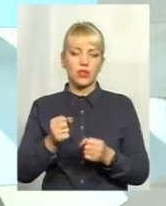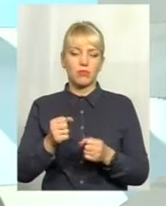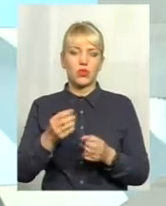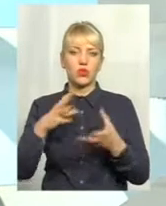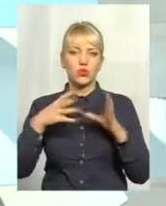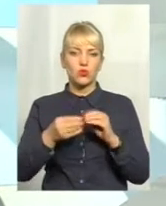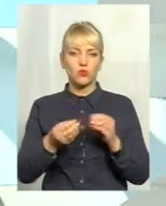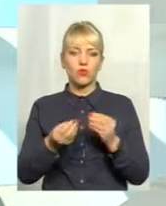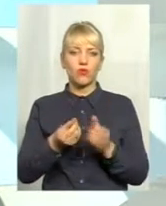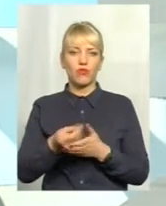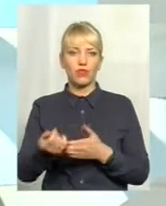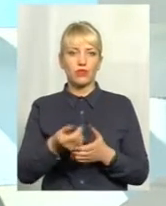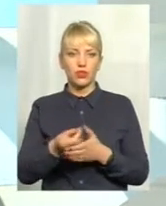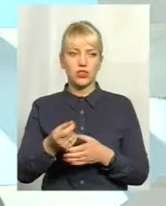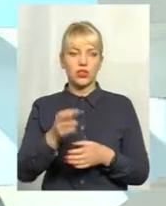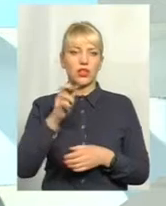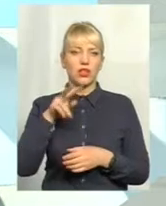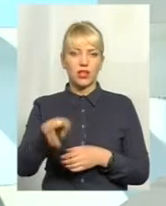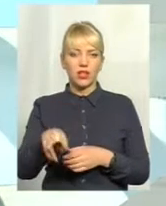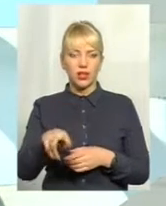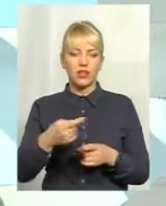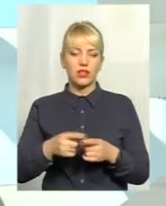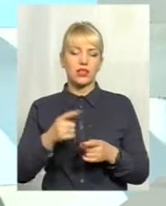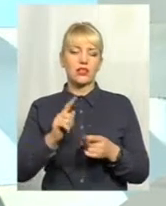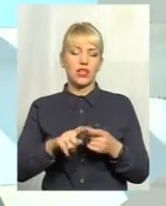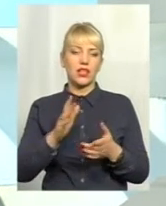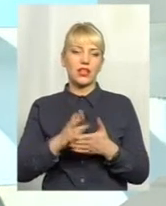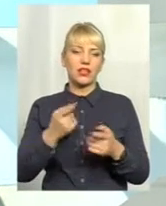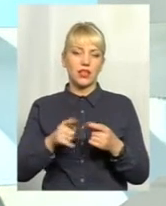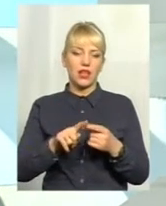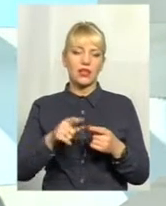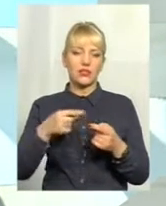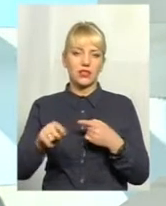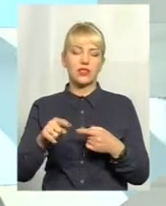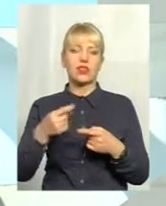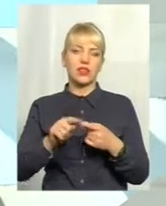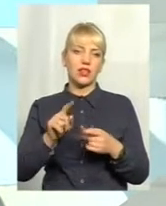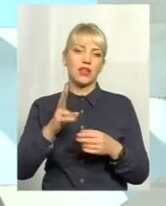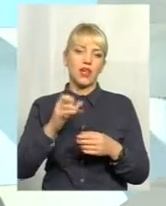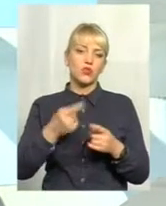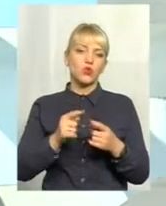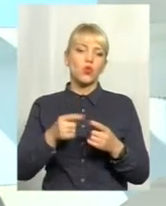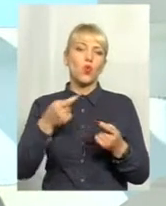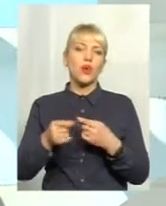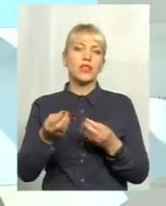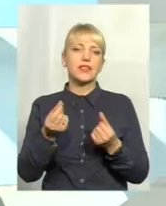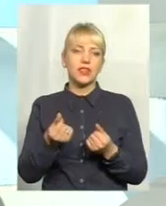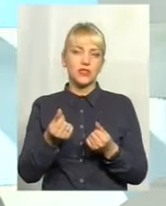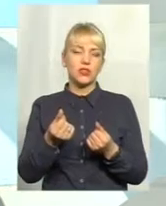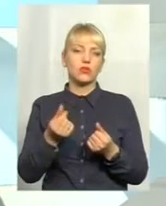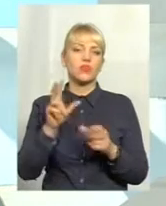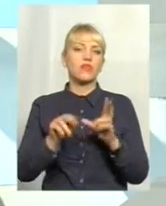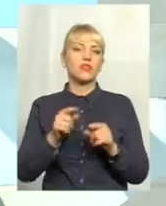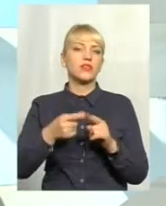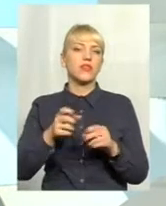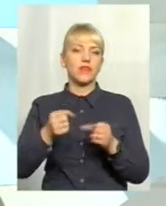суму виплаченого лікарняних, відповідно, та різниця, на ту різницю знову ж таки ставити питання, тому що це втрачений її дохід, який